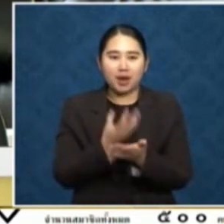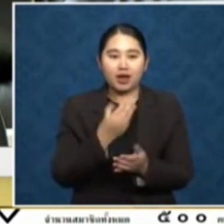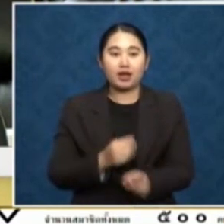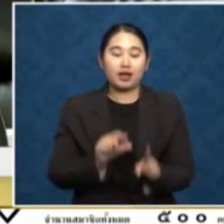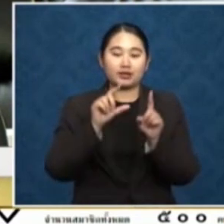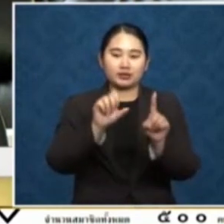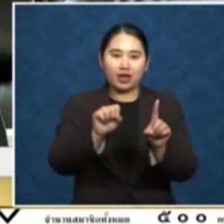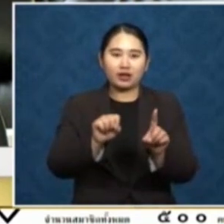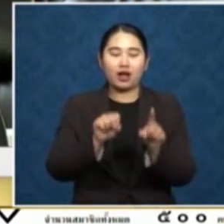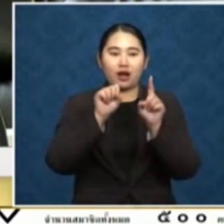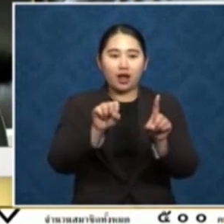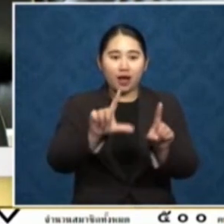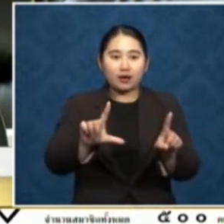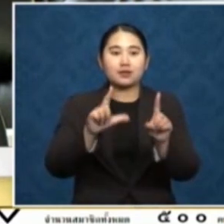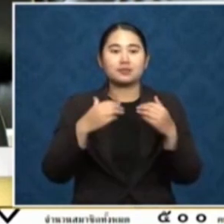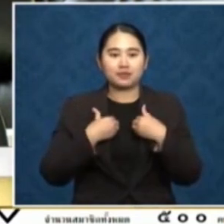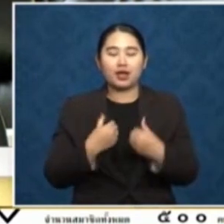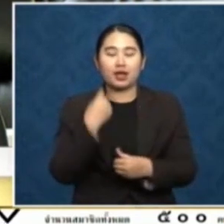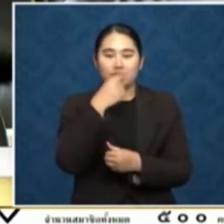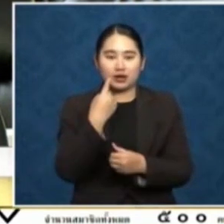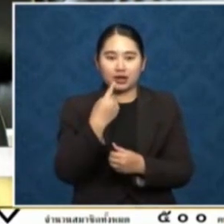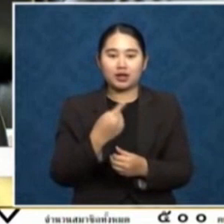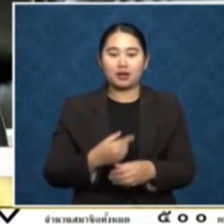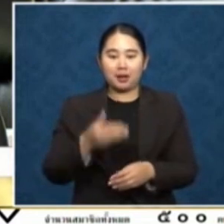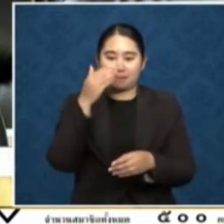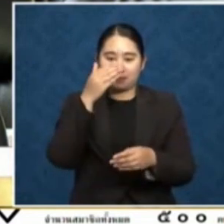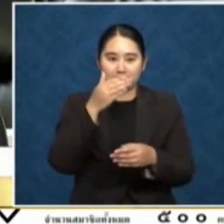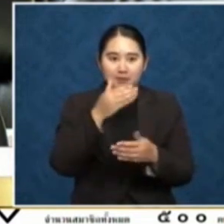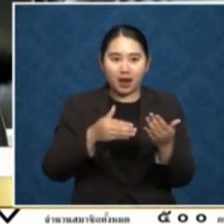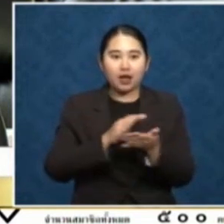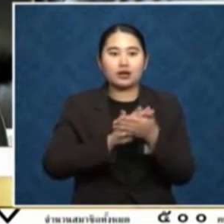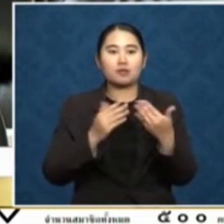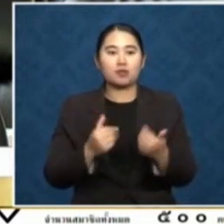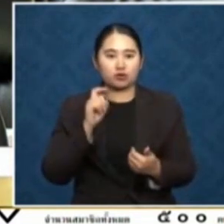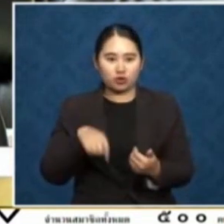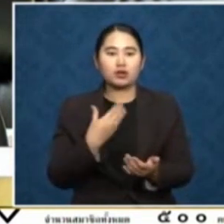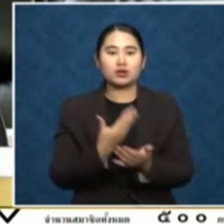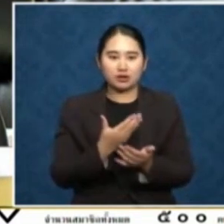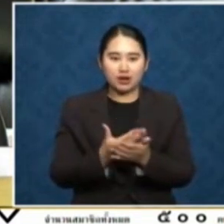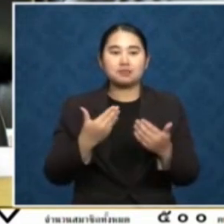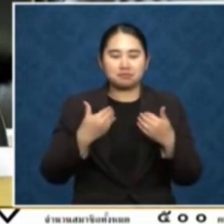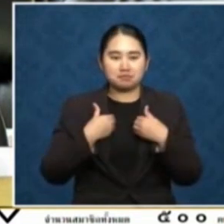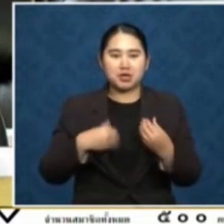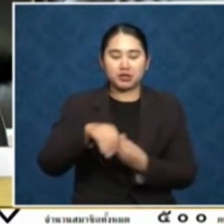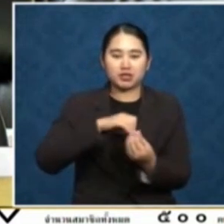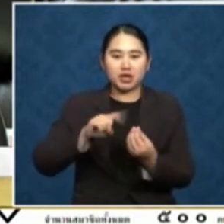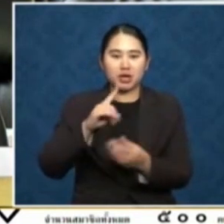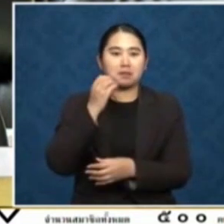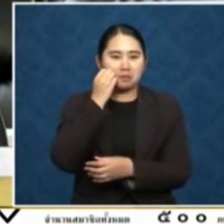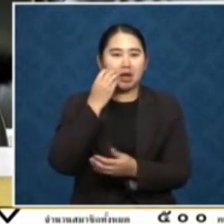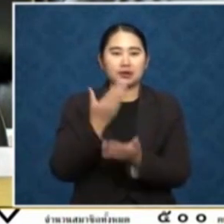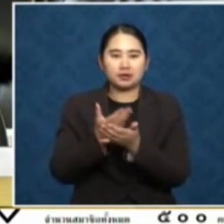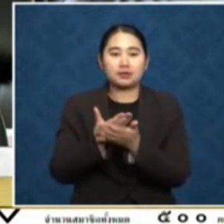ายสูงเป็นหลักแสนหลักล้านซึ่งคนจะผ่าตัดแปลงเพศโดยสมบูรณ์นี้ในนั้นก็ต้องมีฐานะเศรษฐ